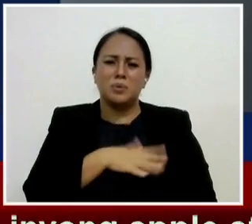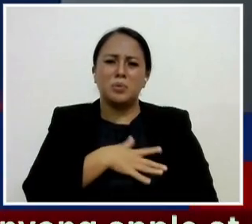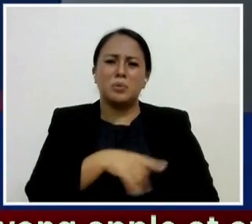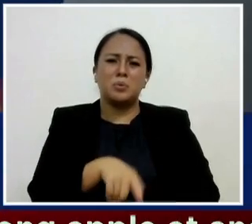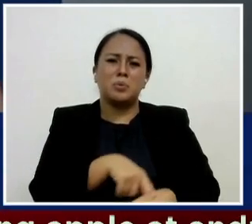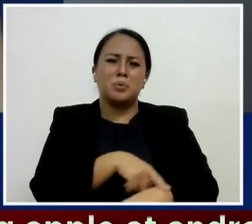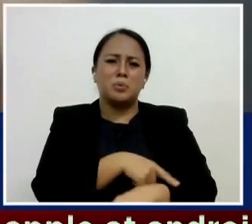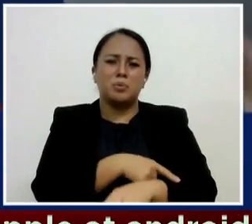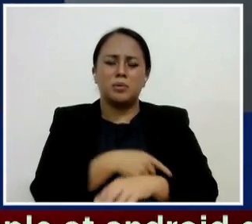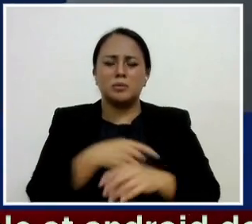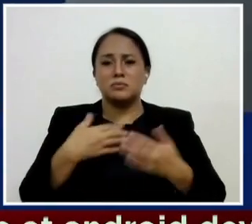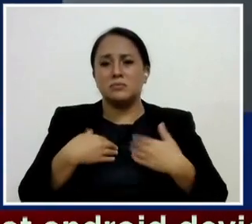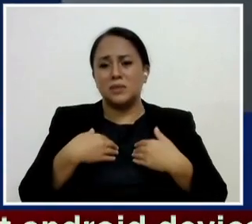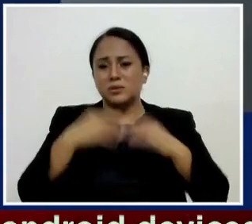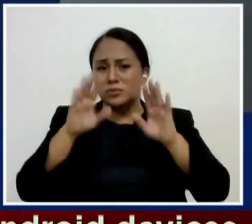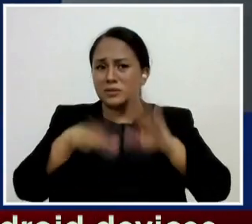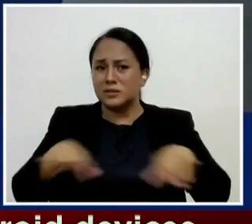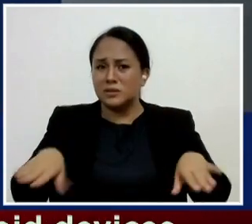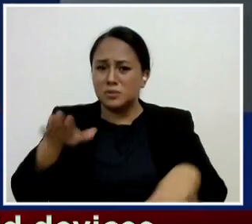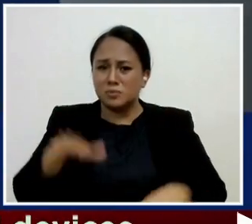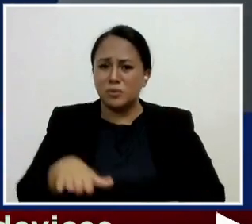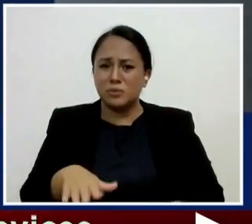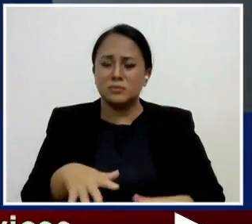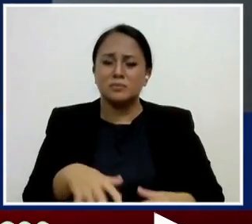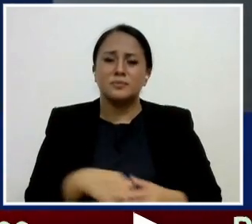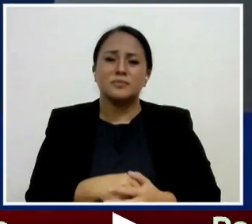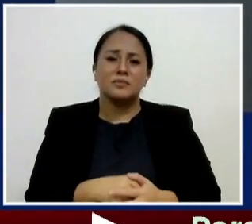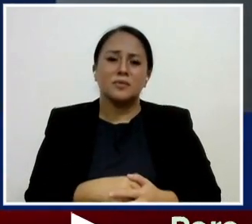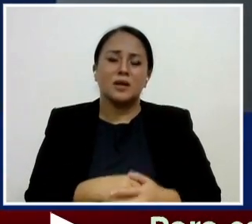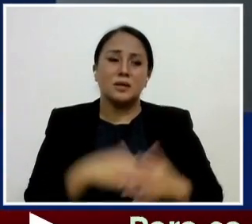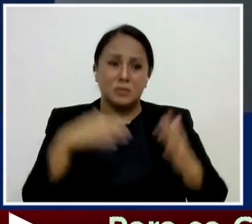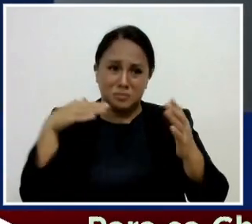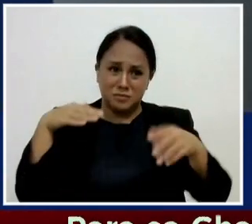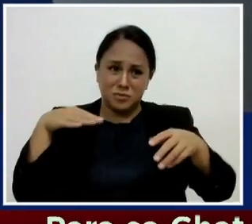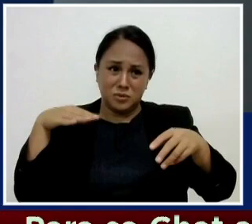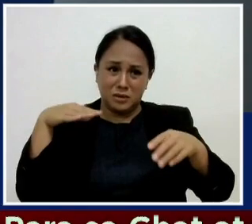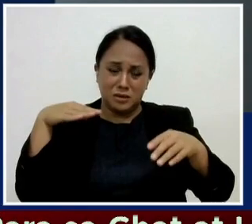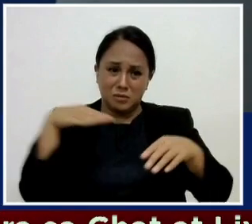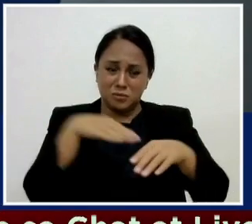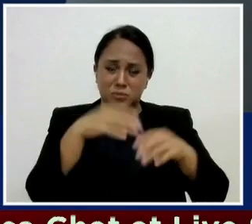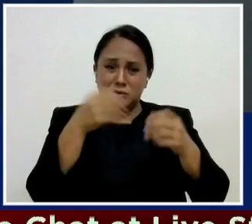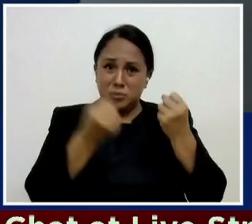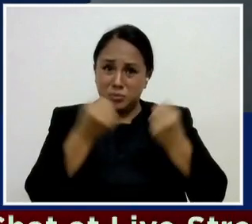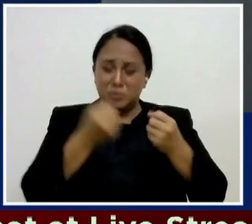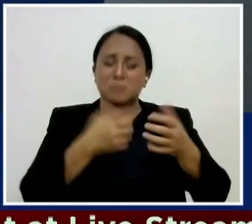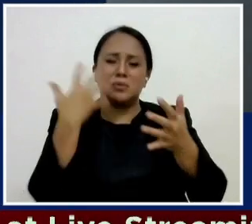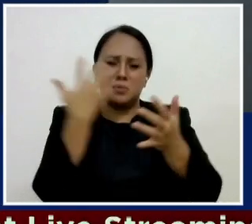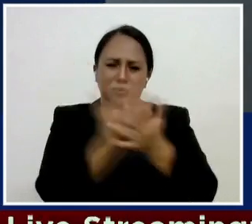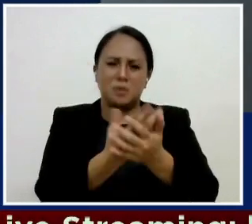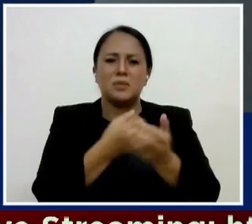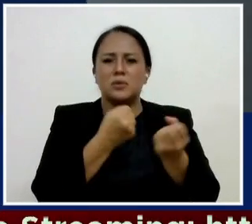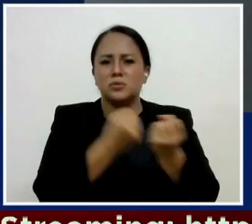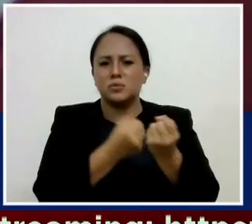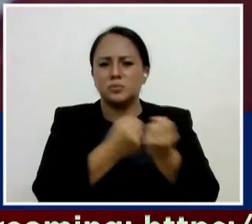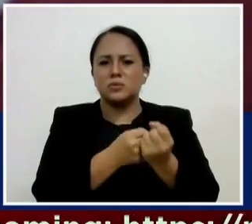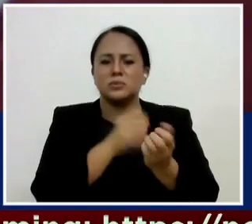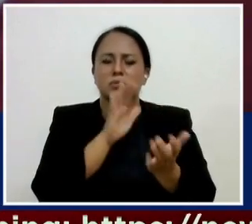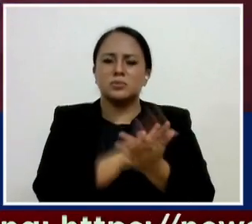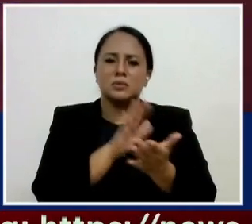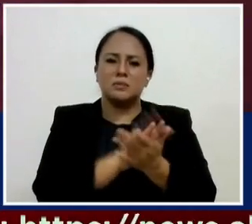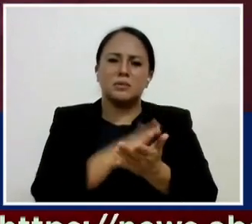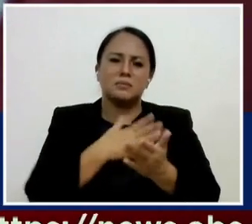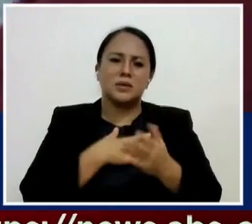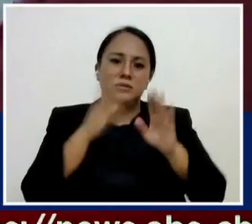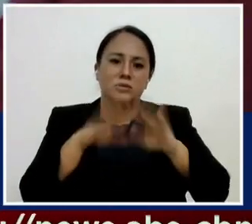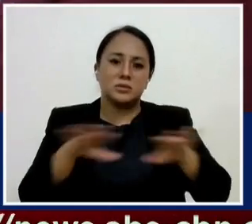ng mga anak namin. Makulong po yung nakabangga sa kanya. Tapos tustusan niya po yung pag-aaral ng mga anak. Tiniyak